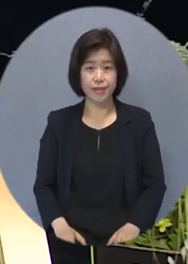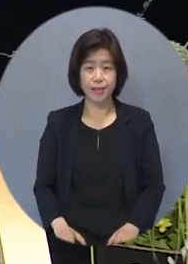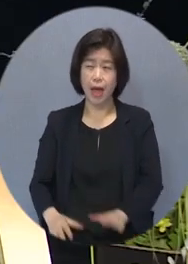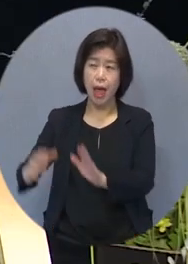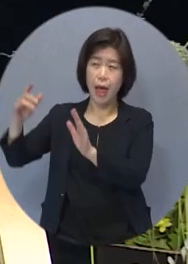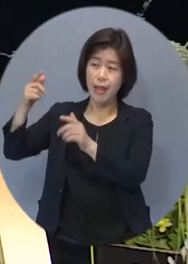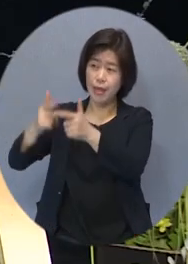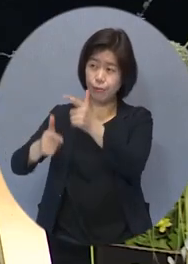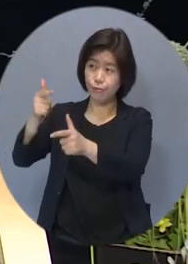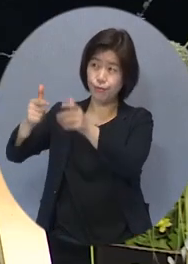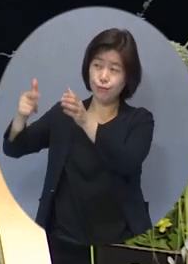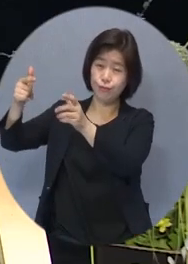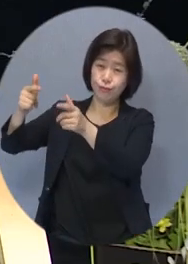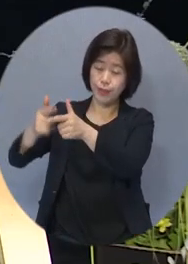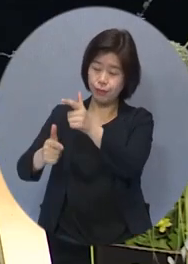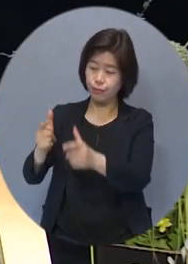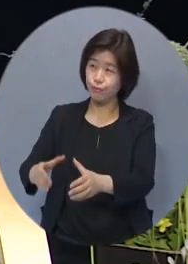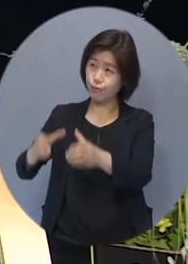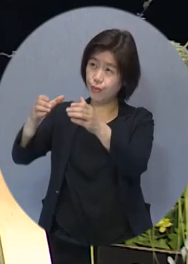대치하고 있으며,